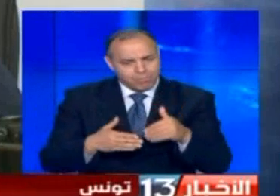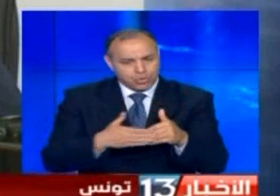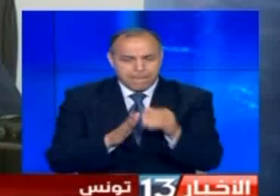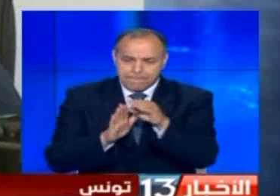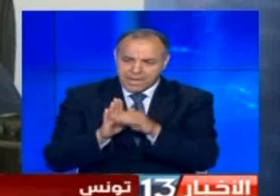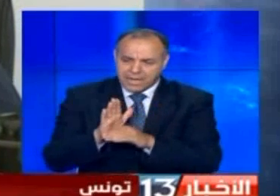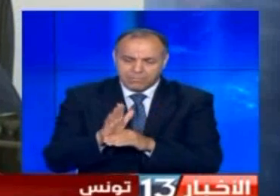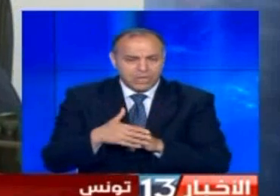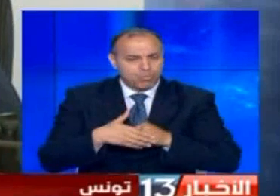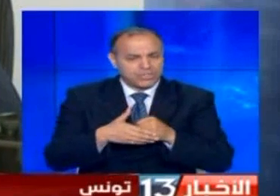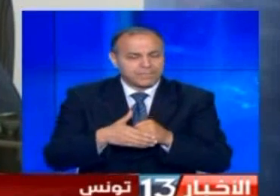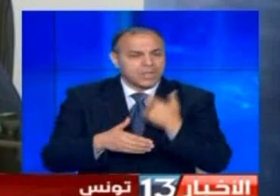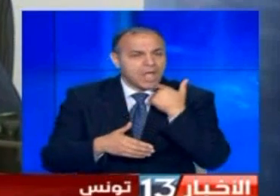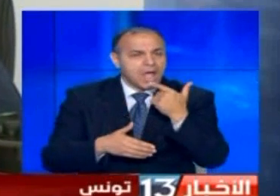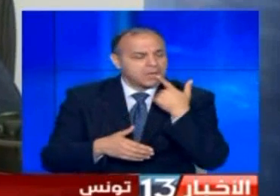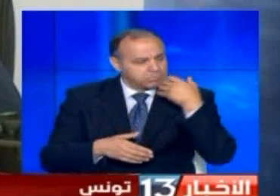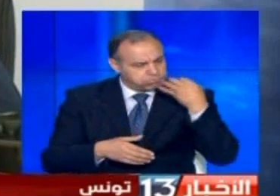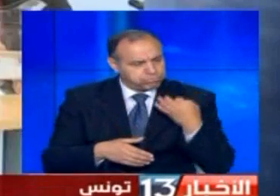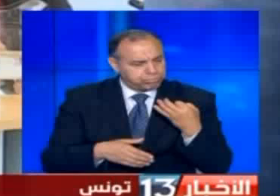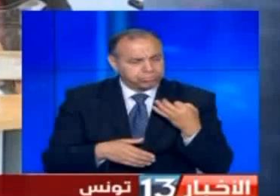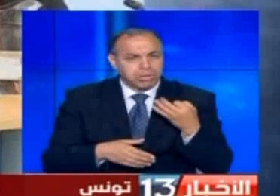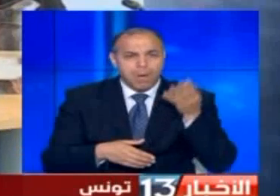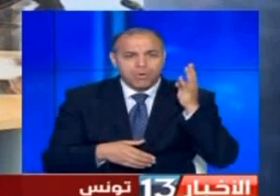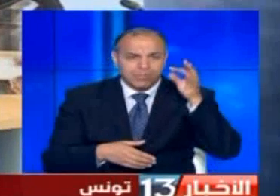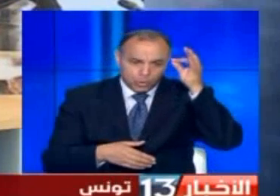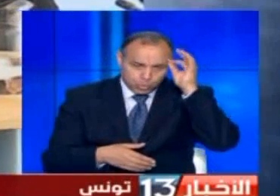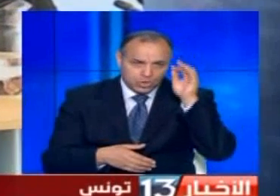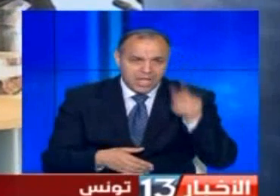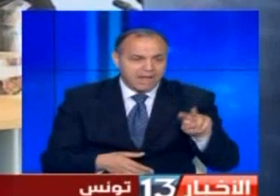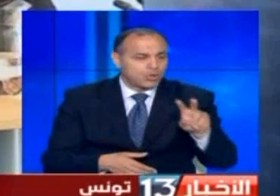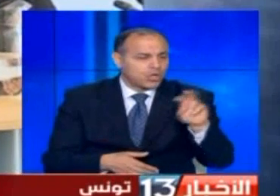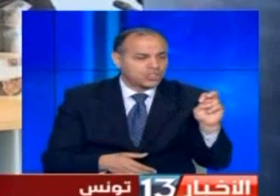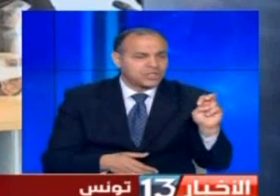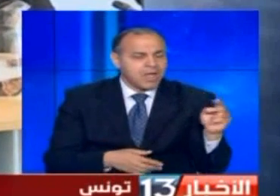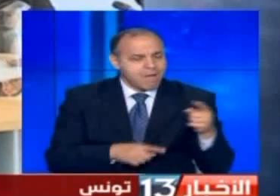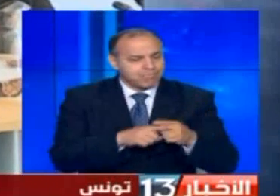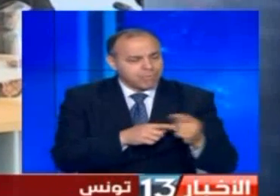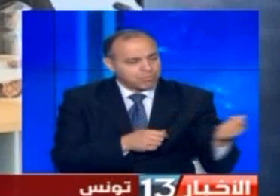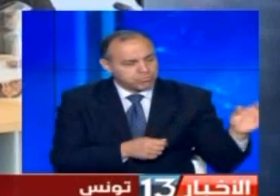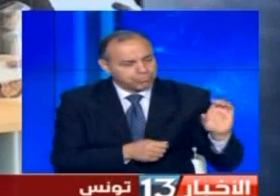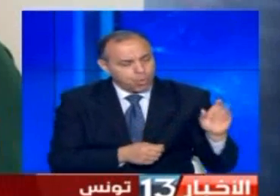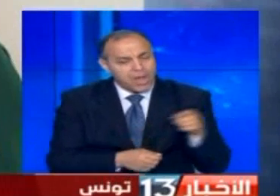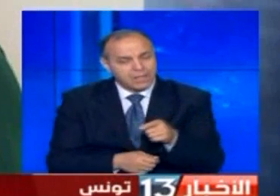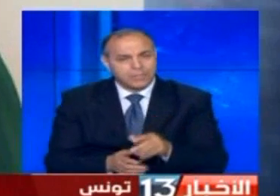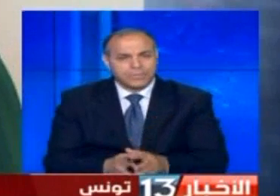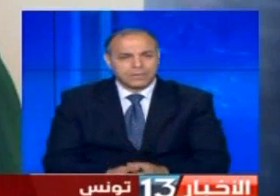برامج المسانده خاصه مع التزام منذ مؤتمر تونس 20 بمضاعفه التمويلات